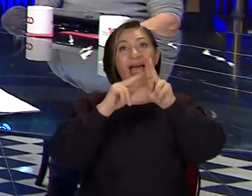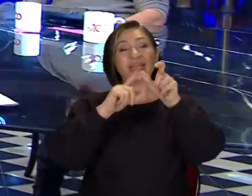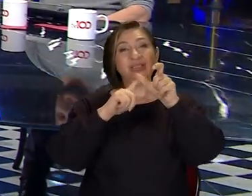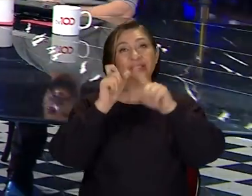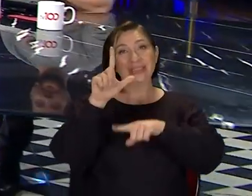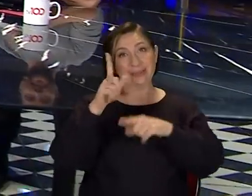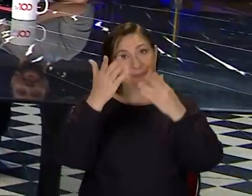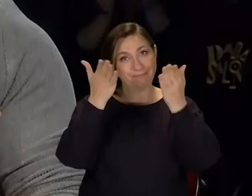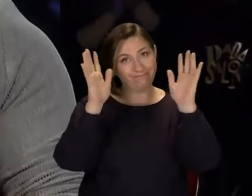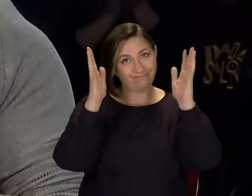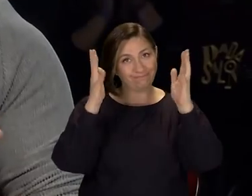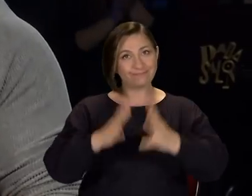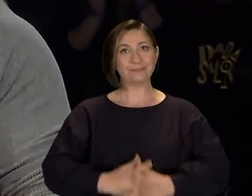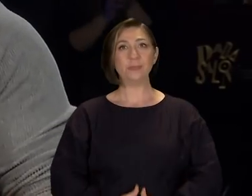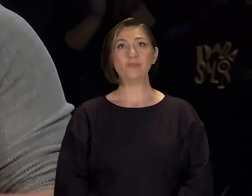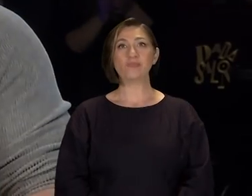alkışlıyoruz.